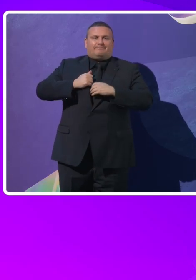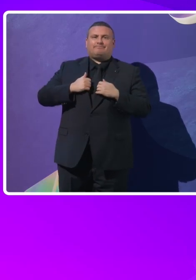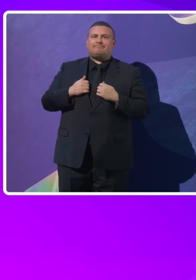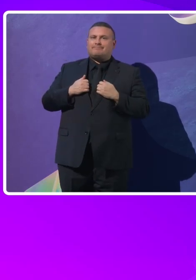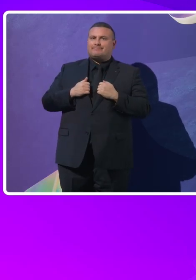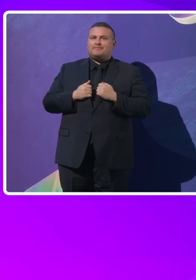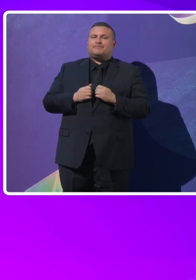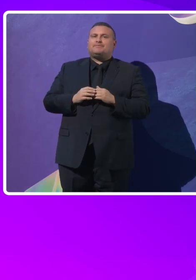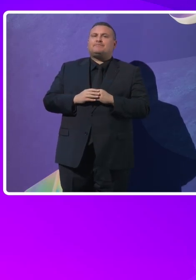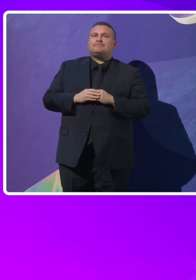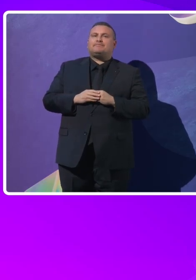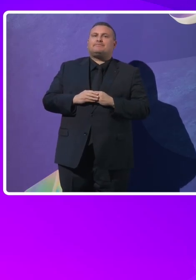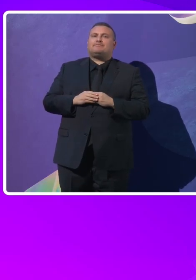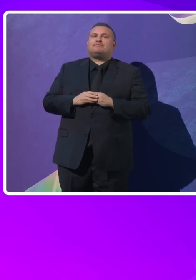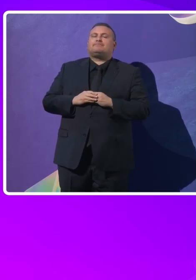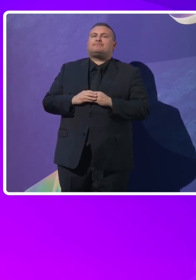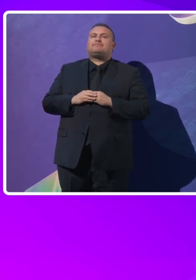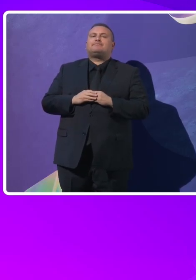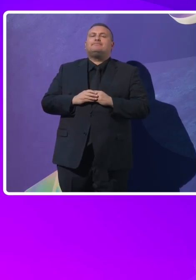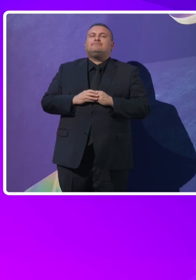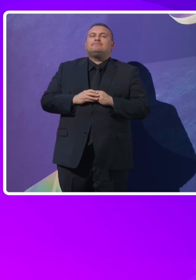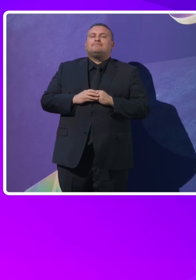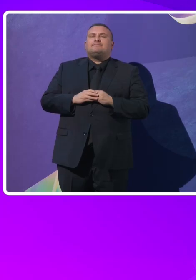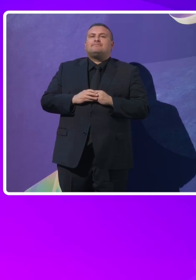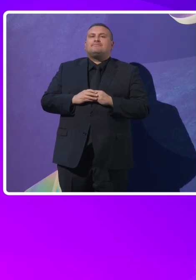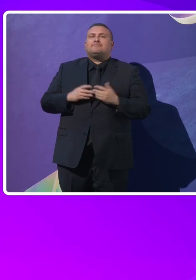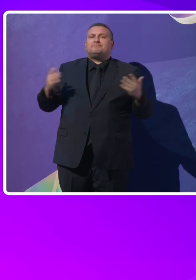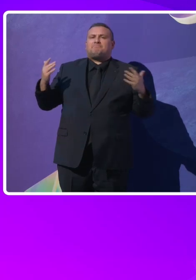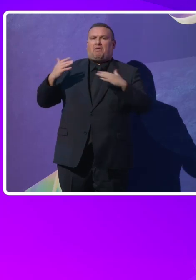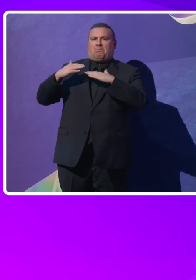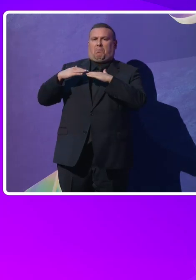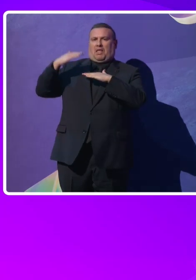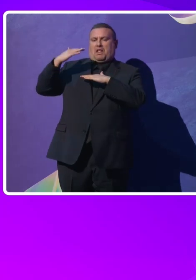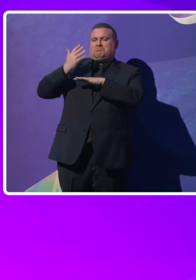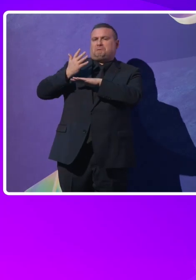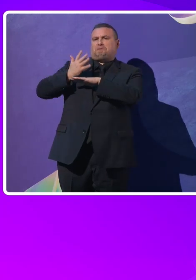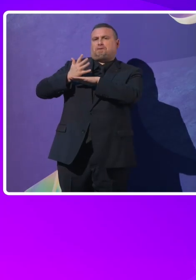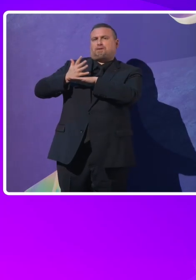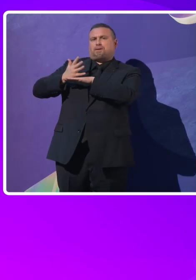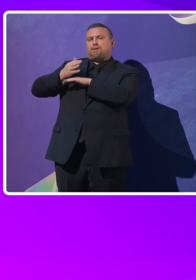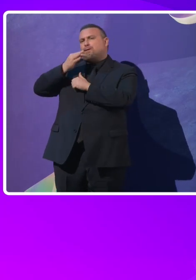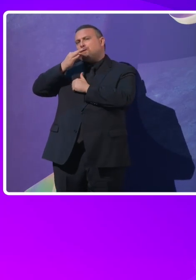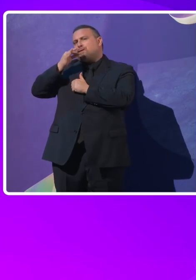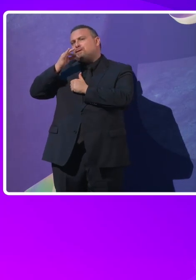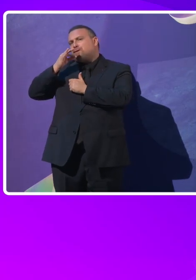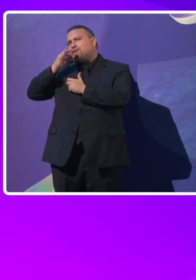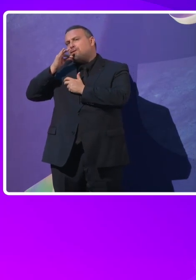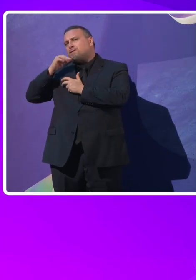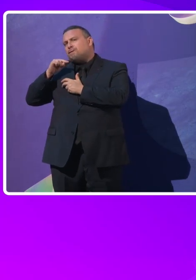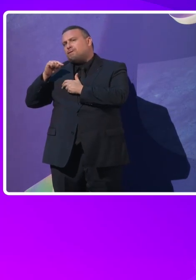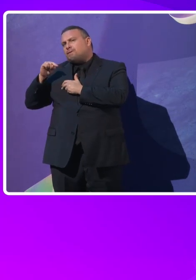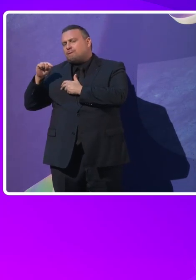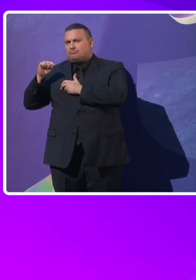tutti dopo questi primi interventi durante la mattinata il fatto che siamo entrati